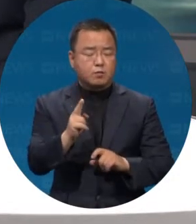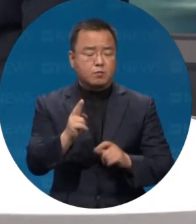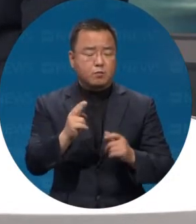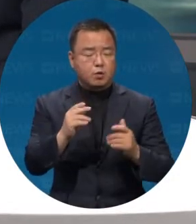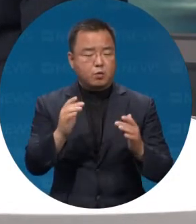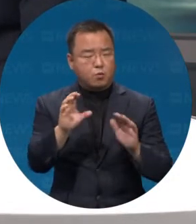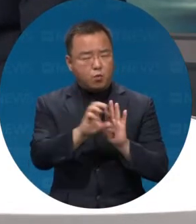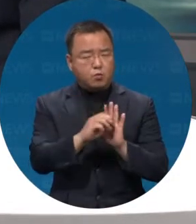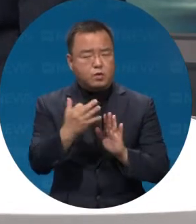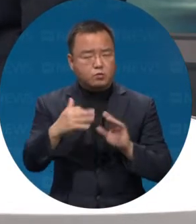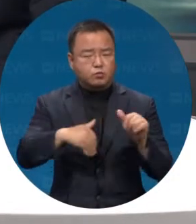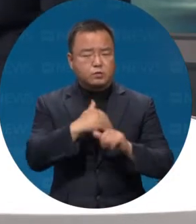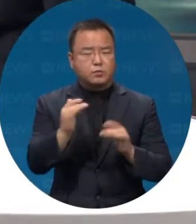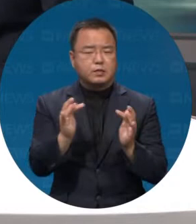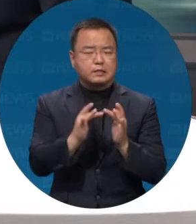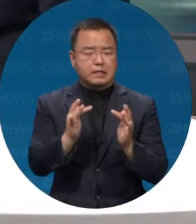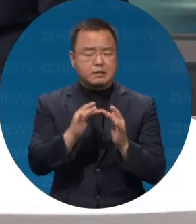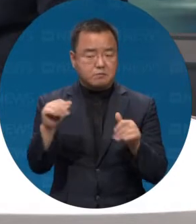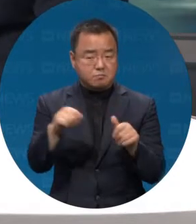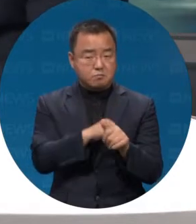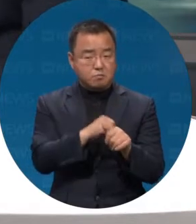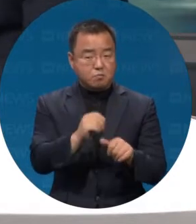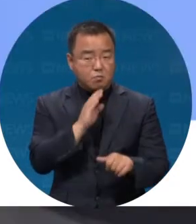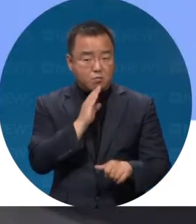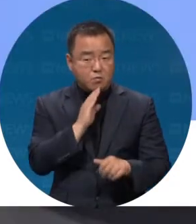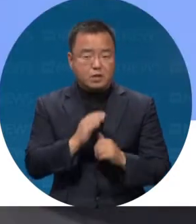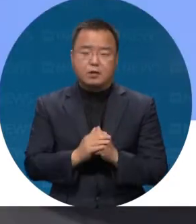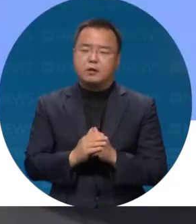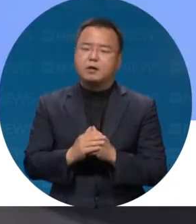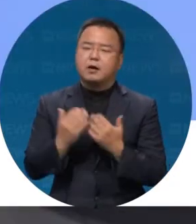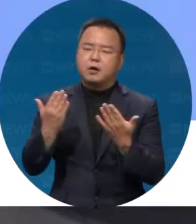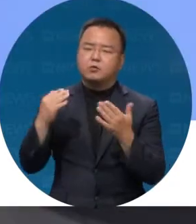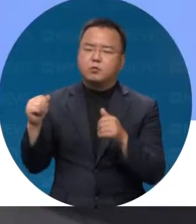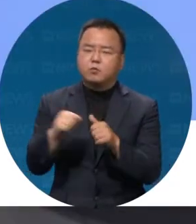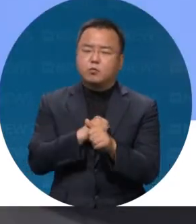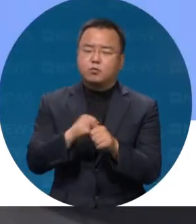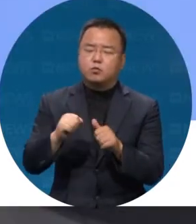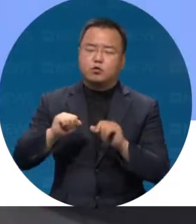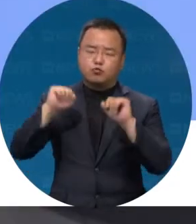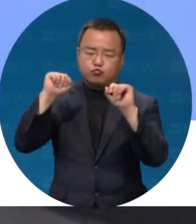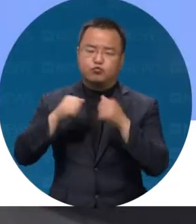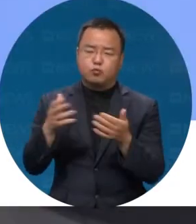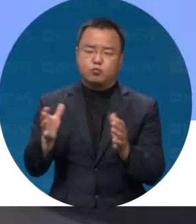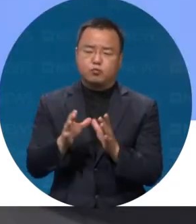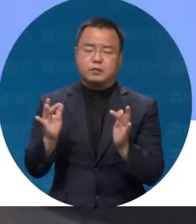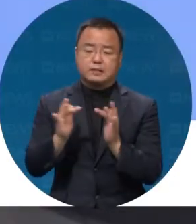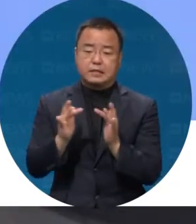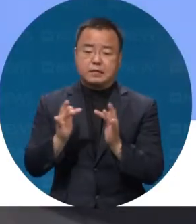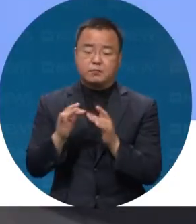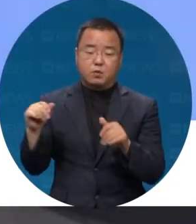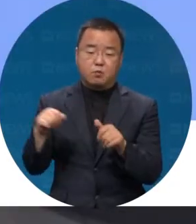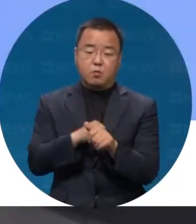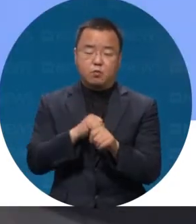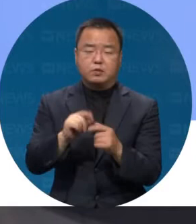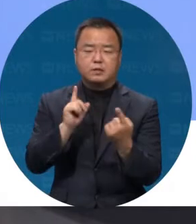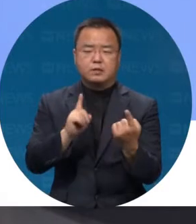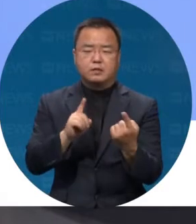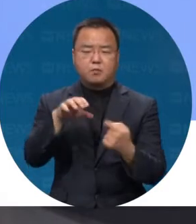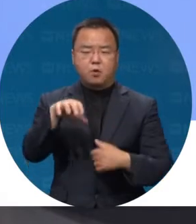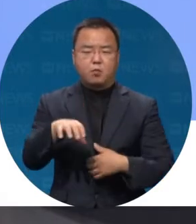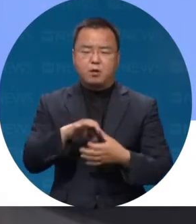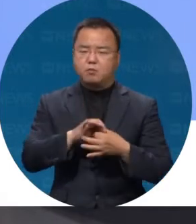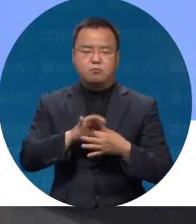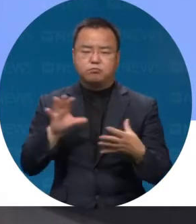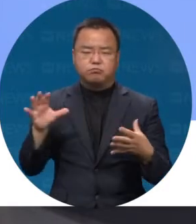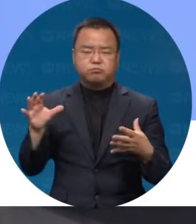폭력까지 더해지고 있다는 거예요 네 맞습니다 표 폭력은 운동부 학생 사이버폭력 등 대상과 공간을 가리지 않고 말 그대로 끊이지